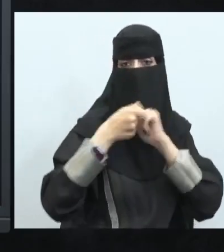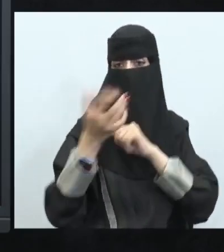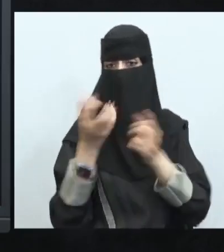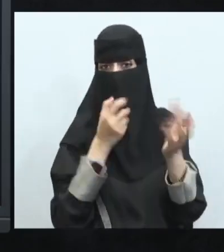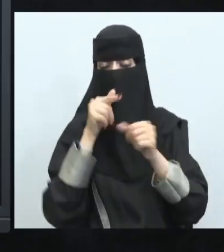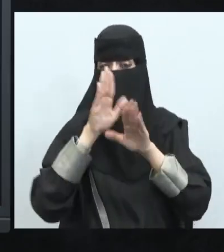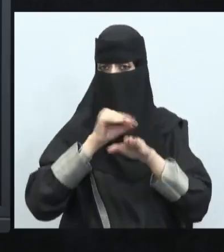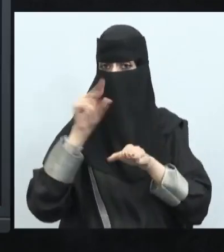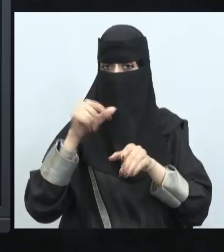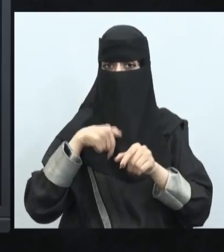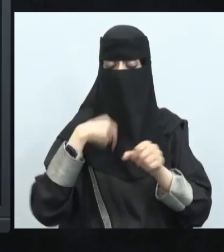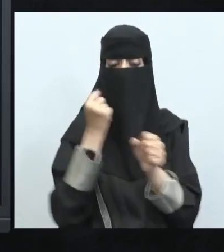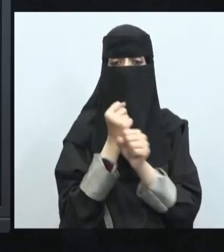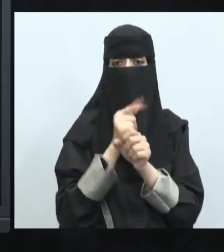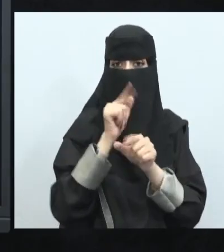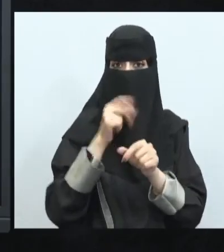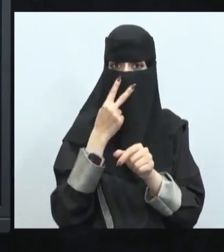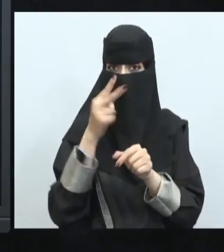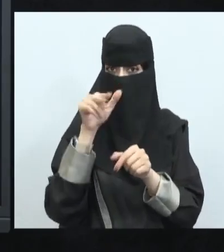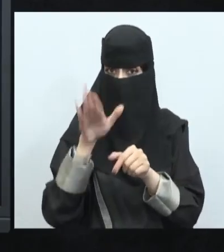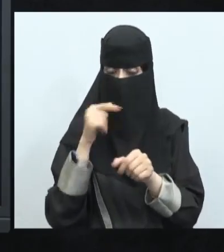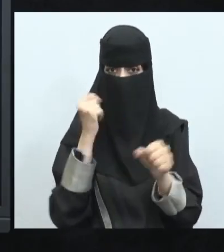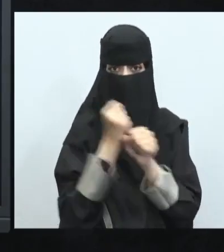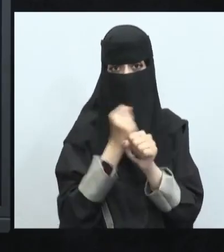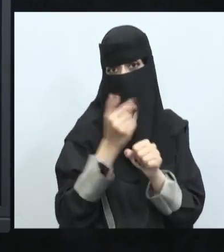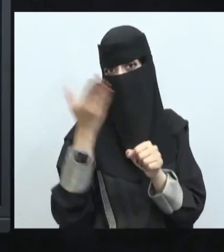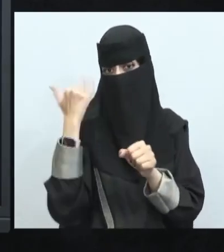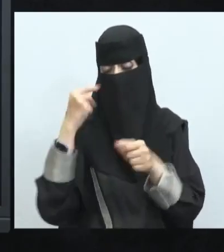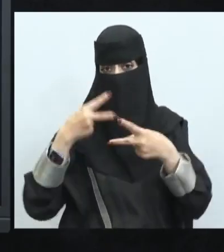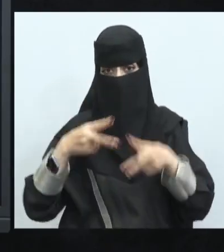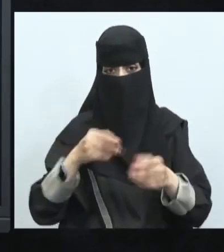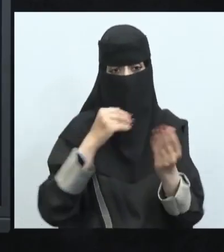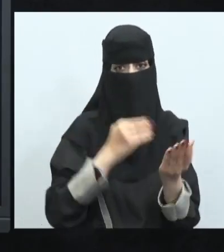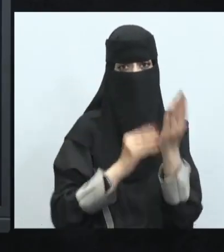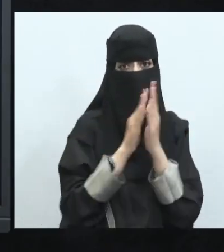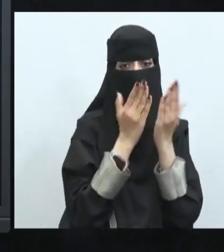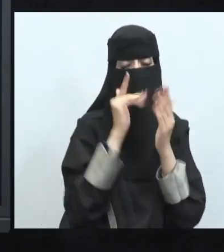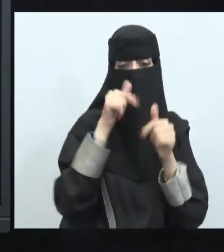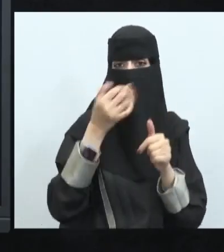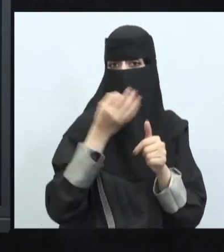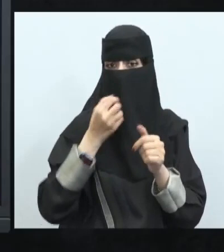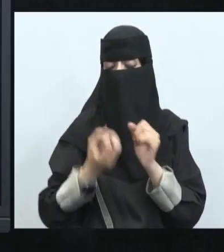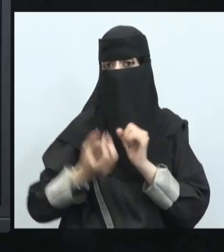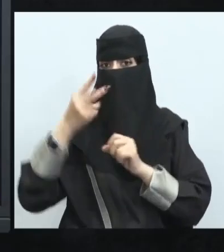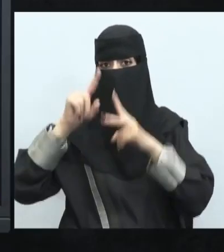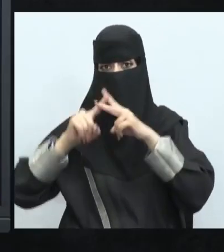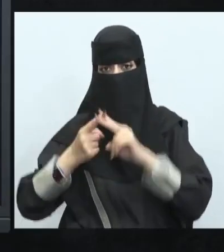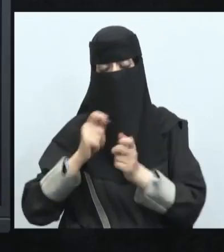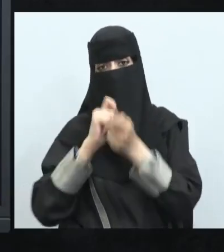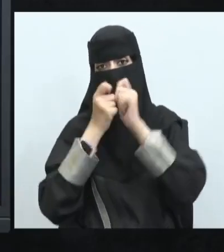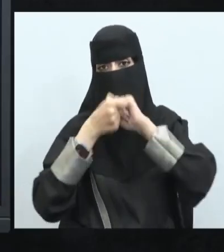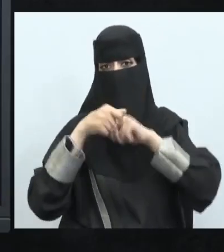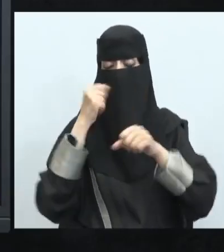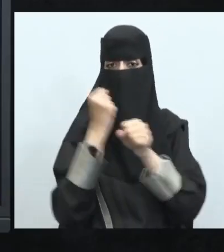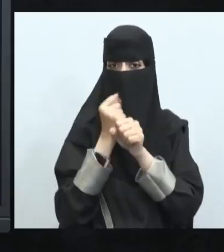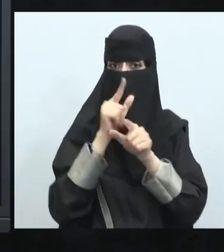وكذلك طبيعه الاعمال ونظرنا في الاعمال السابقه في بدايه المقرره تحدثنا عن الثورات الصناعيه وتغير بيئه